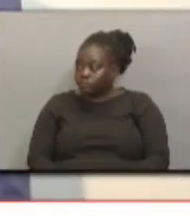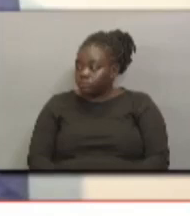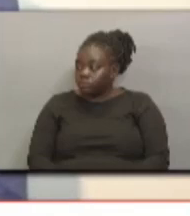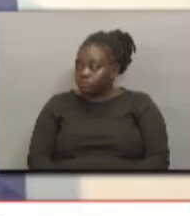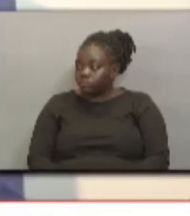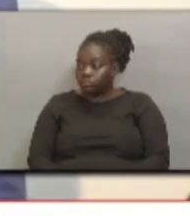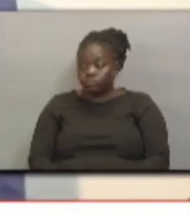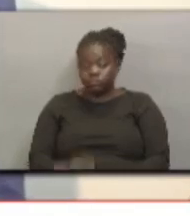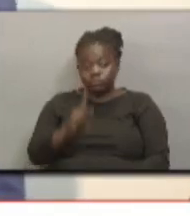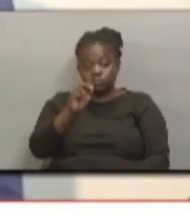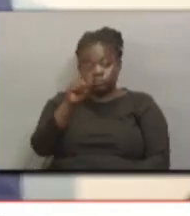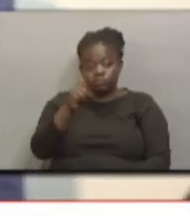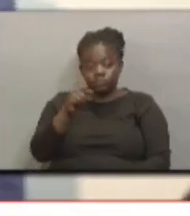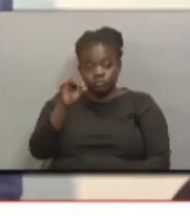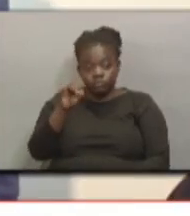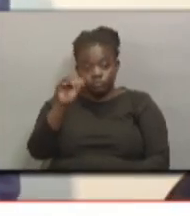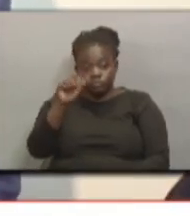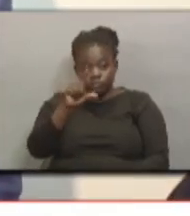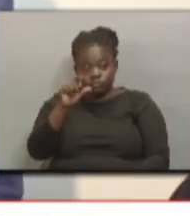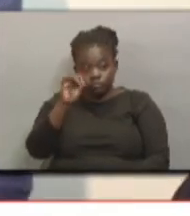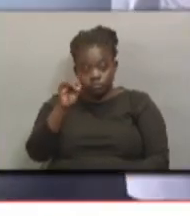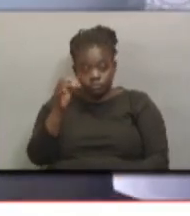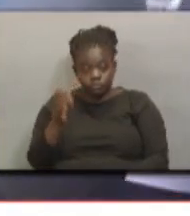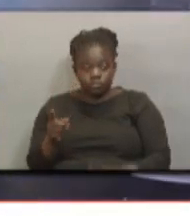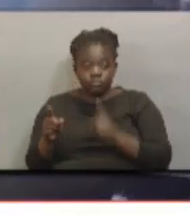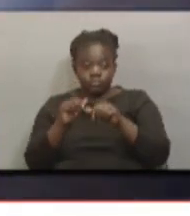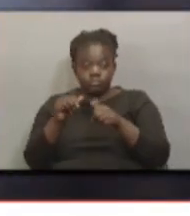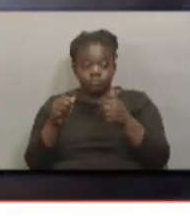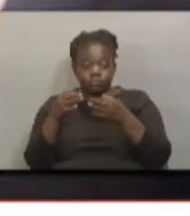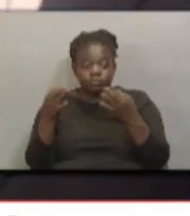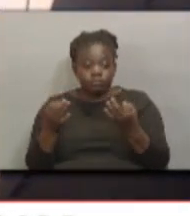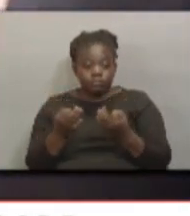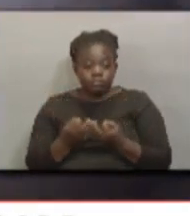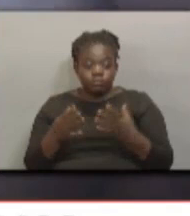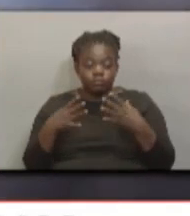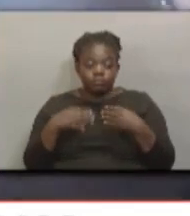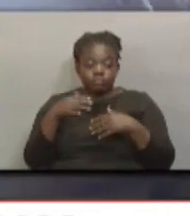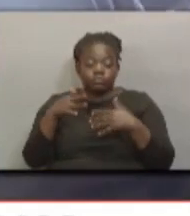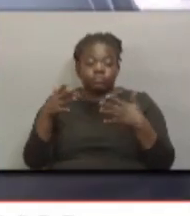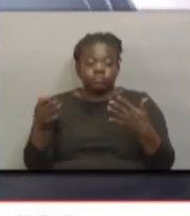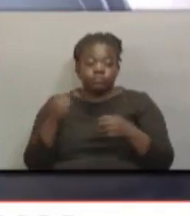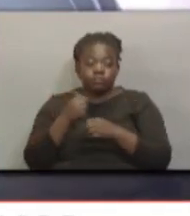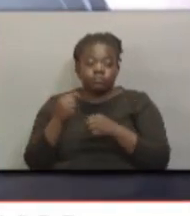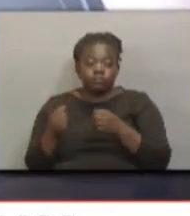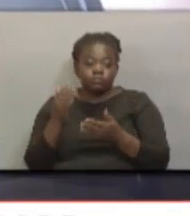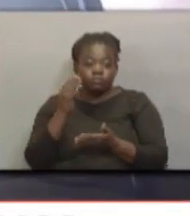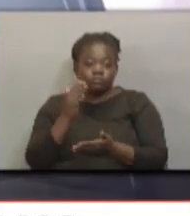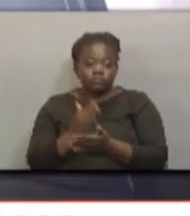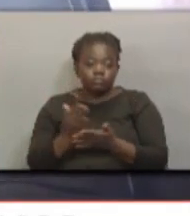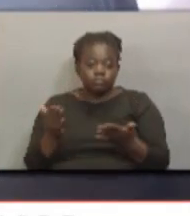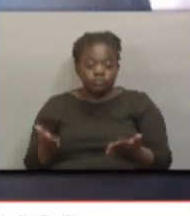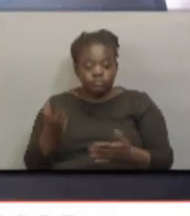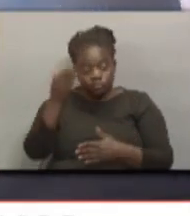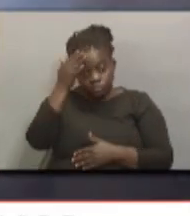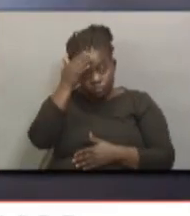Wana district kadhi wa mitiana ali kasaliko ayogedde ku lwa famire ya waswa nakiriza mwala we okwegatta ku busiraamu.